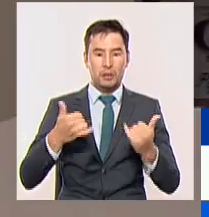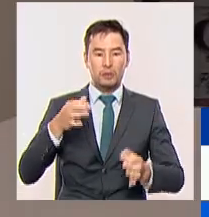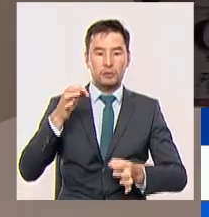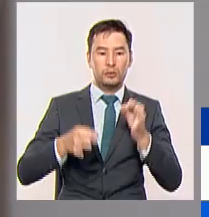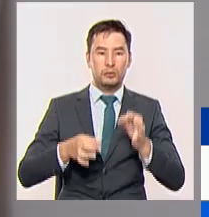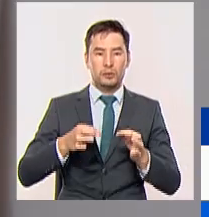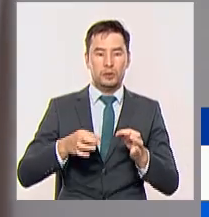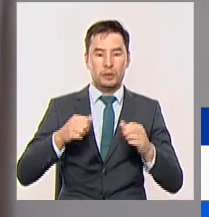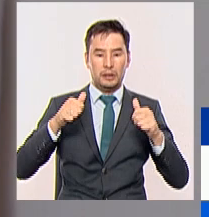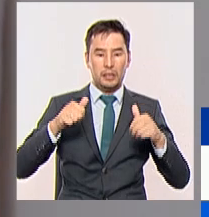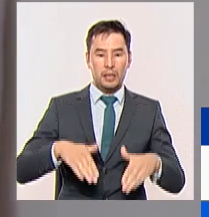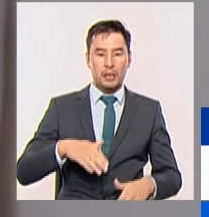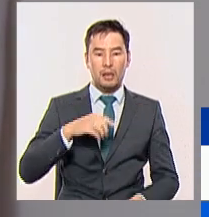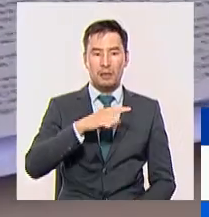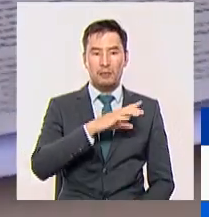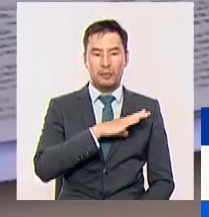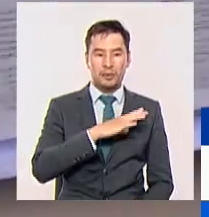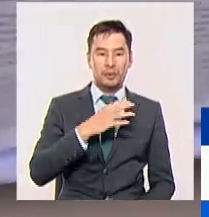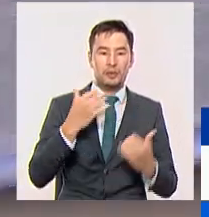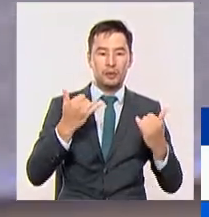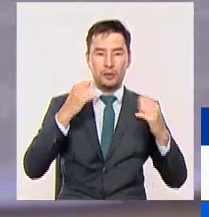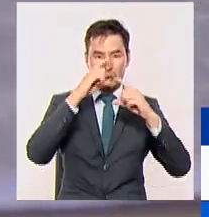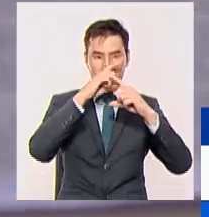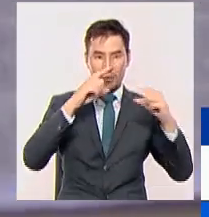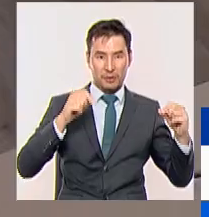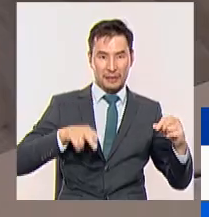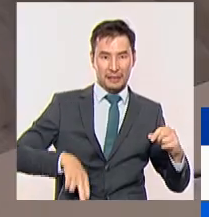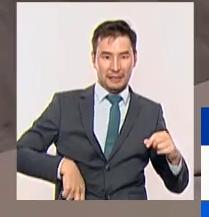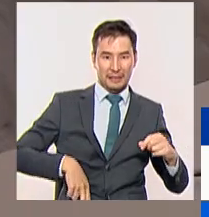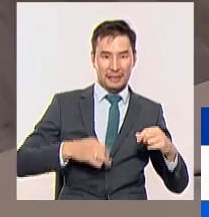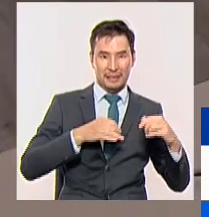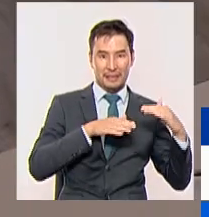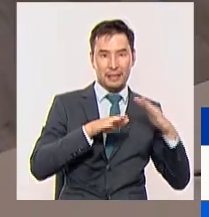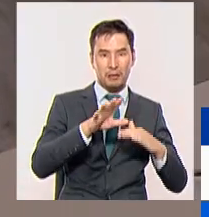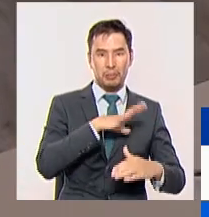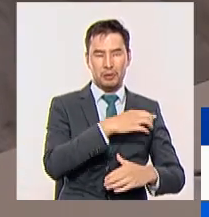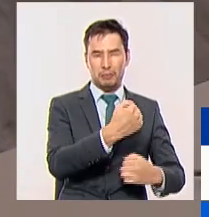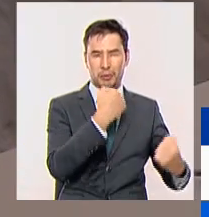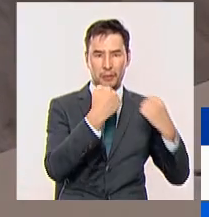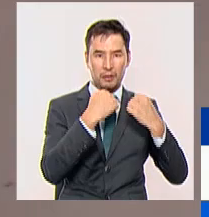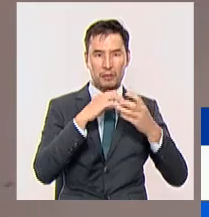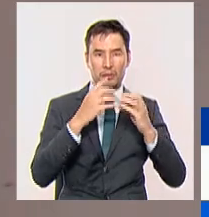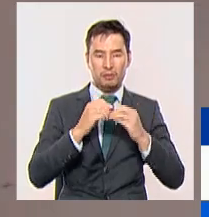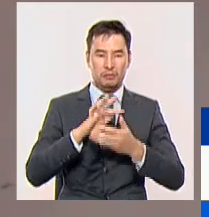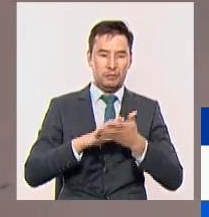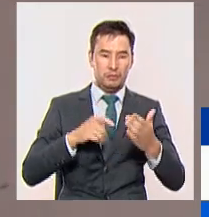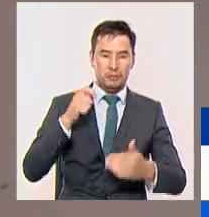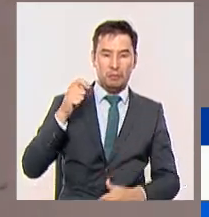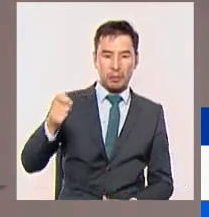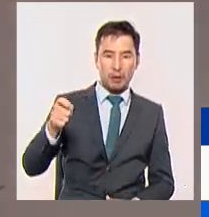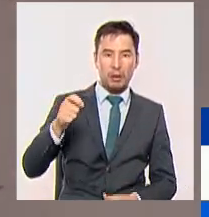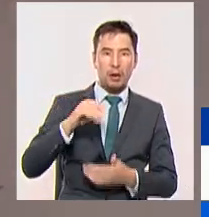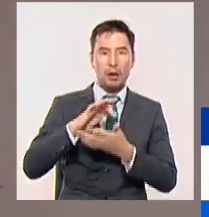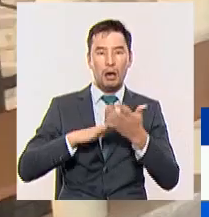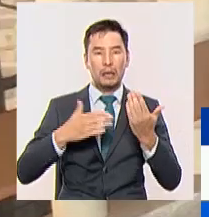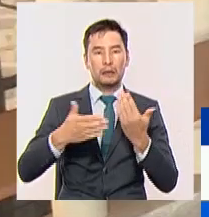өтіпті. Ал Айгүл Қамашқызы айыптаған қазіргі мектеп директоры мен орынбасары ұрды деген әкімшілік іске апелляциялық шағым бергендерін, ал